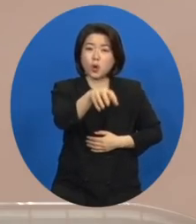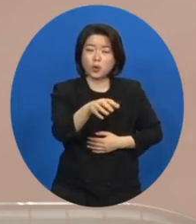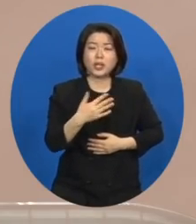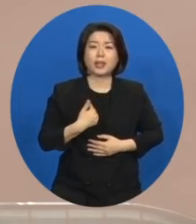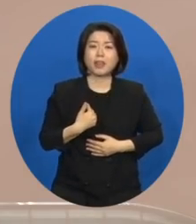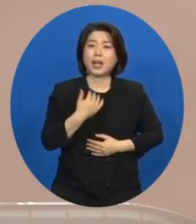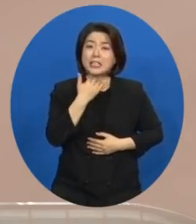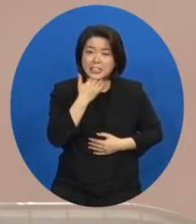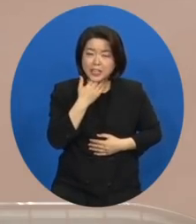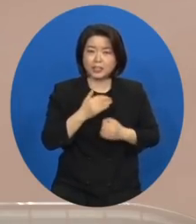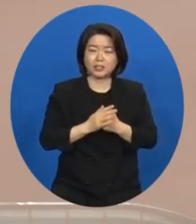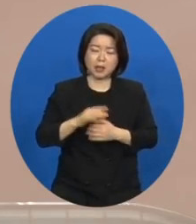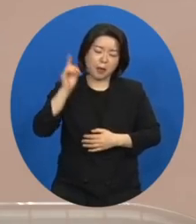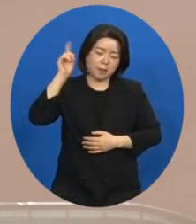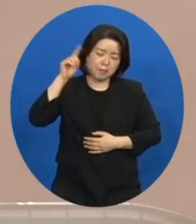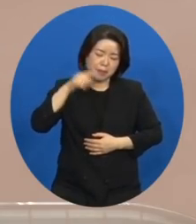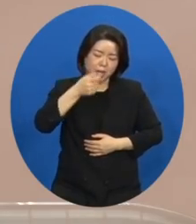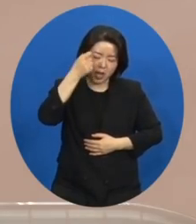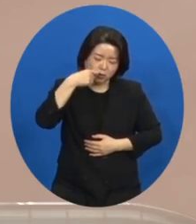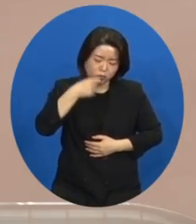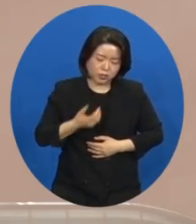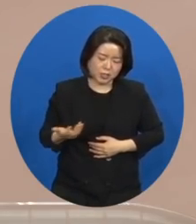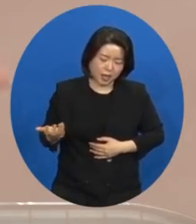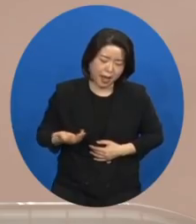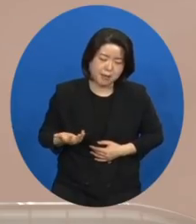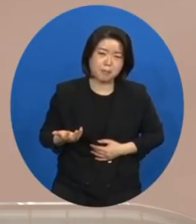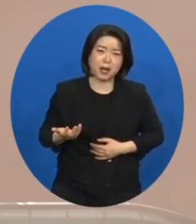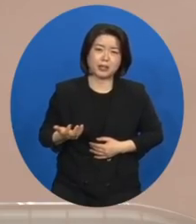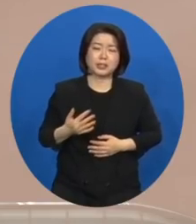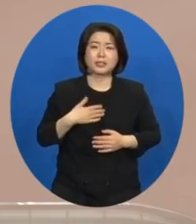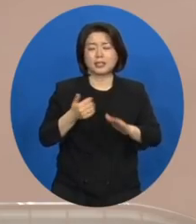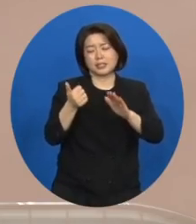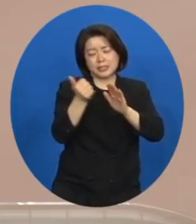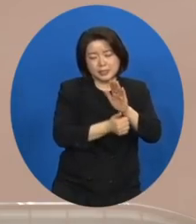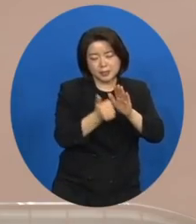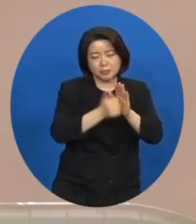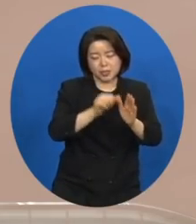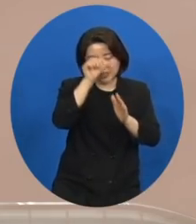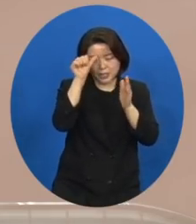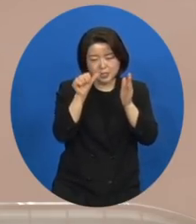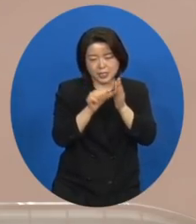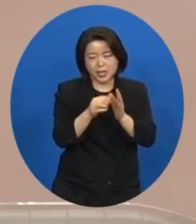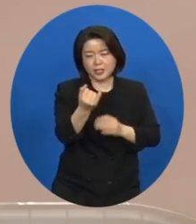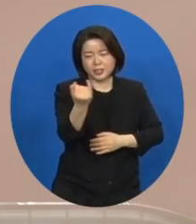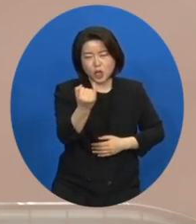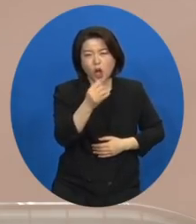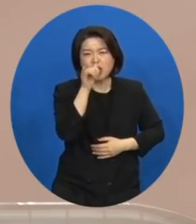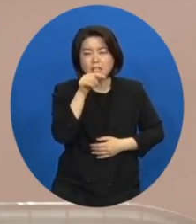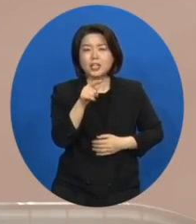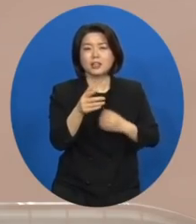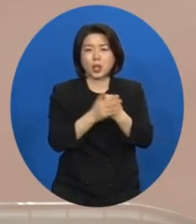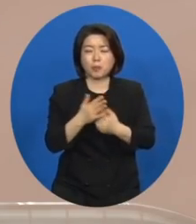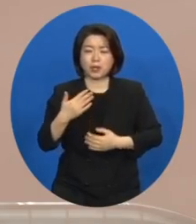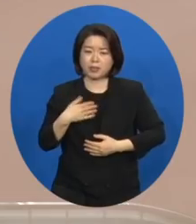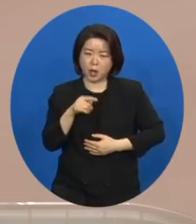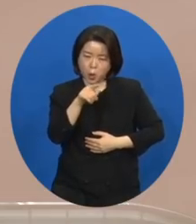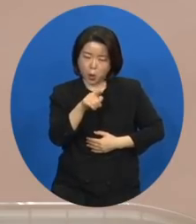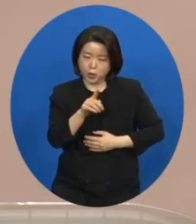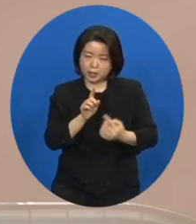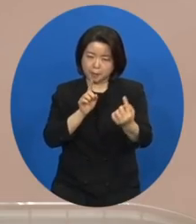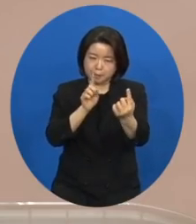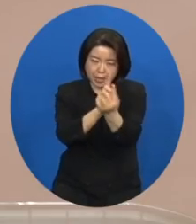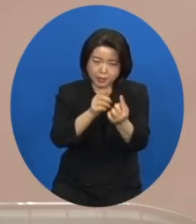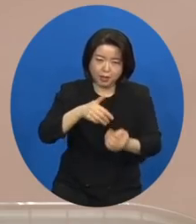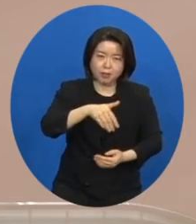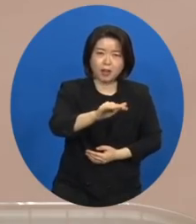날마다 울고 있는 아파하며 나는 실패한 인생이라고 하는 그 여인이 있기 때문에 나는 그녀를 만나러 가야 된다는 거에요